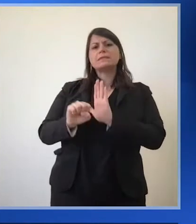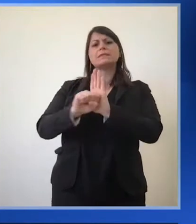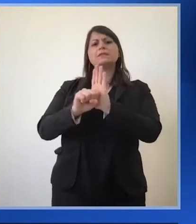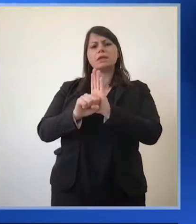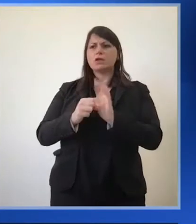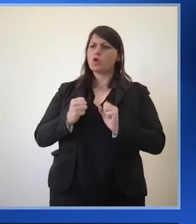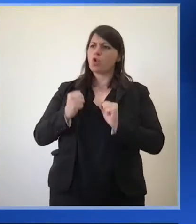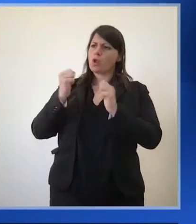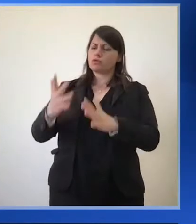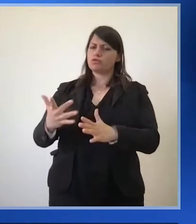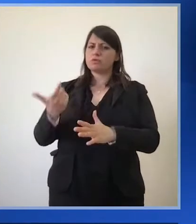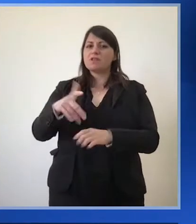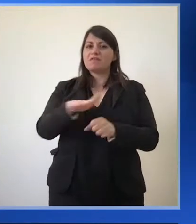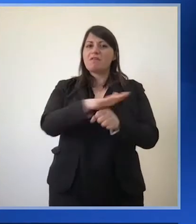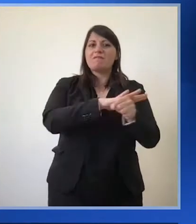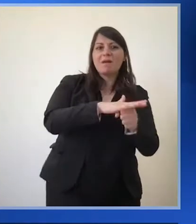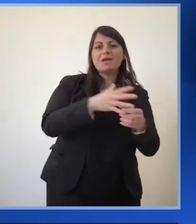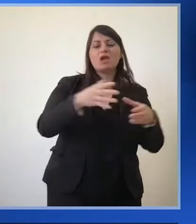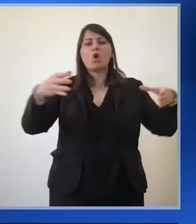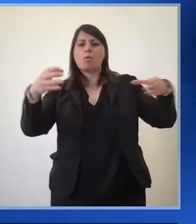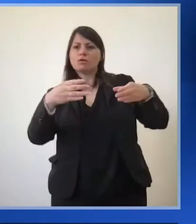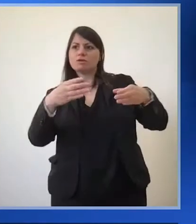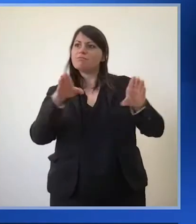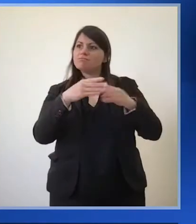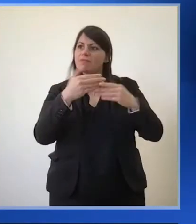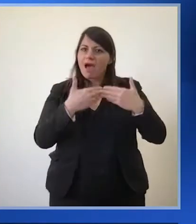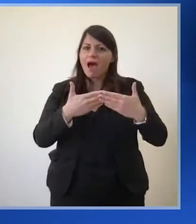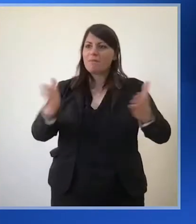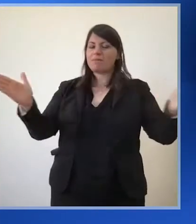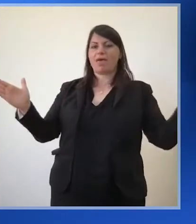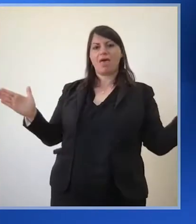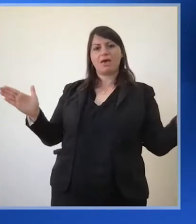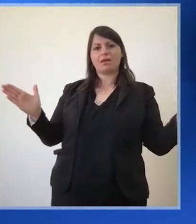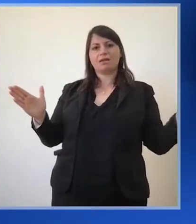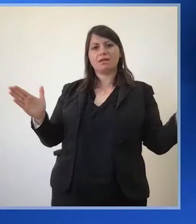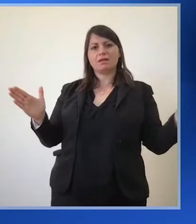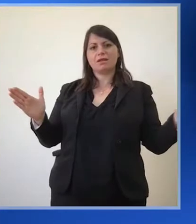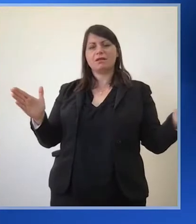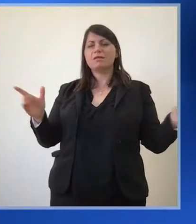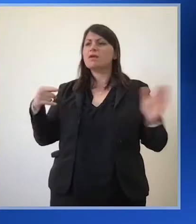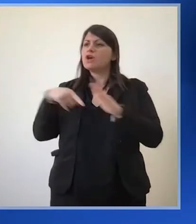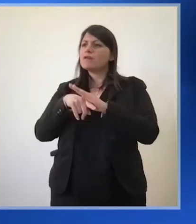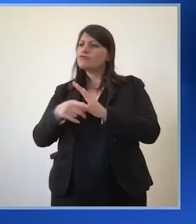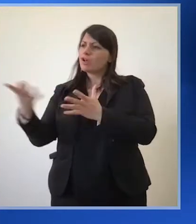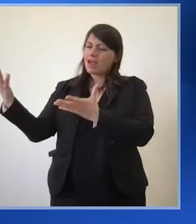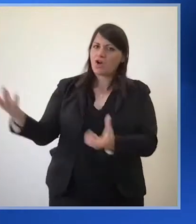tante famiglie e comunità che in tutta Europa accolgono migranti e rifugiati.